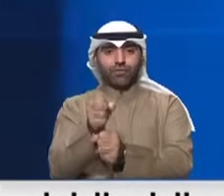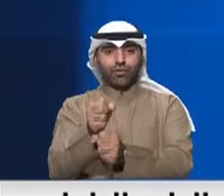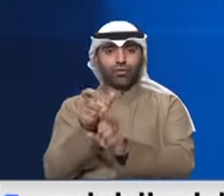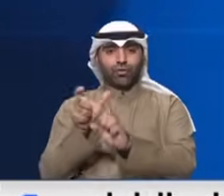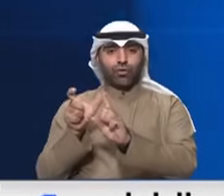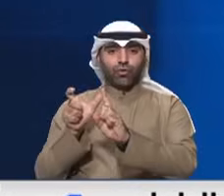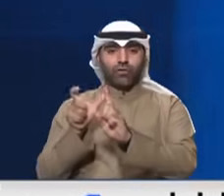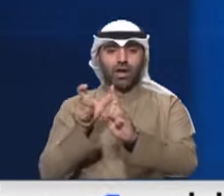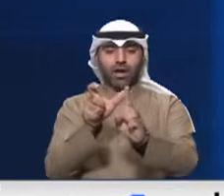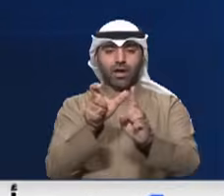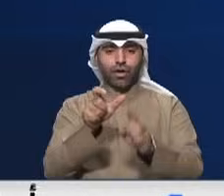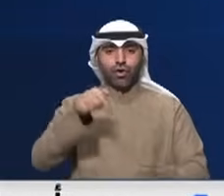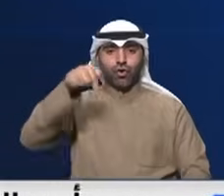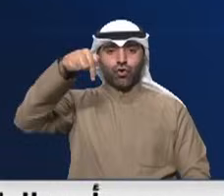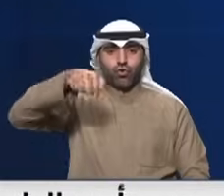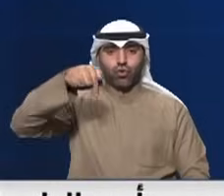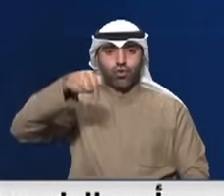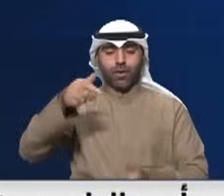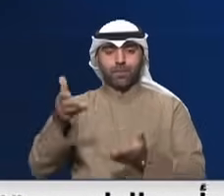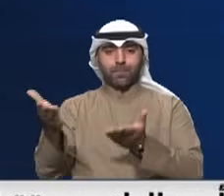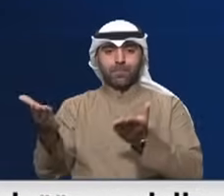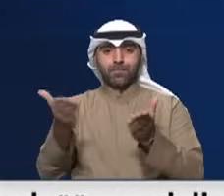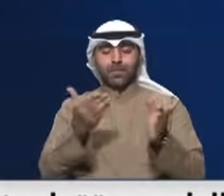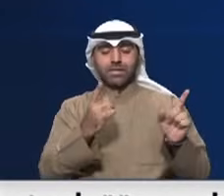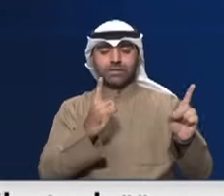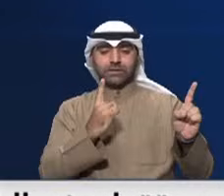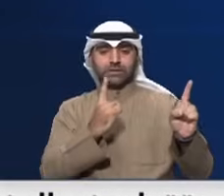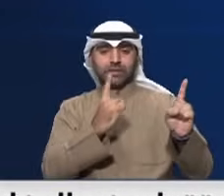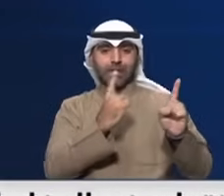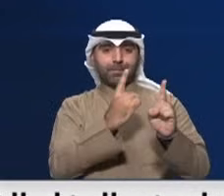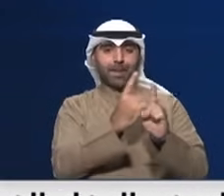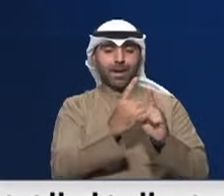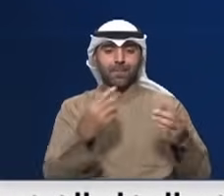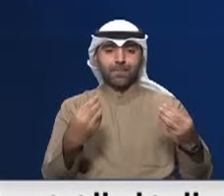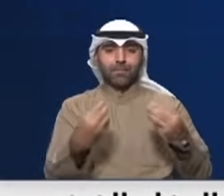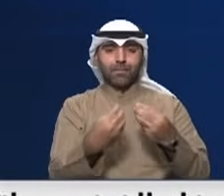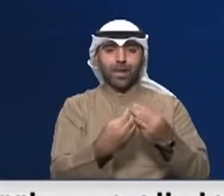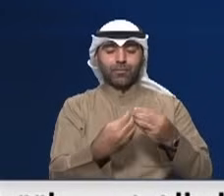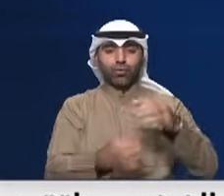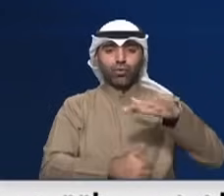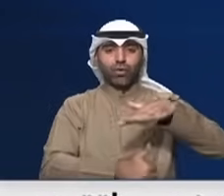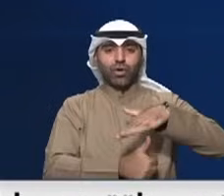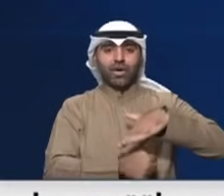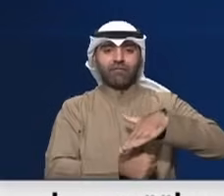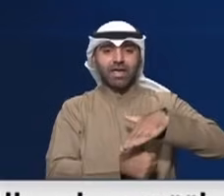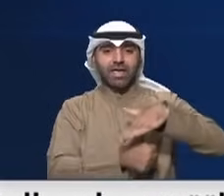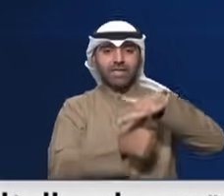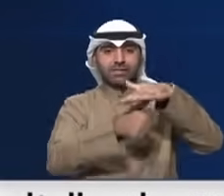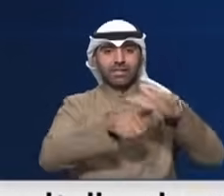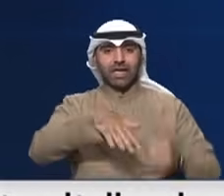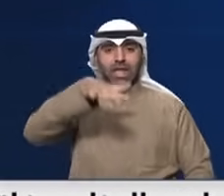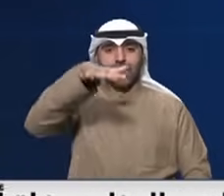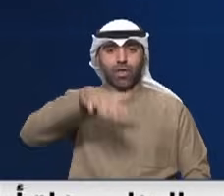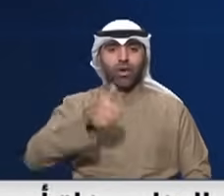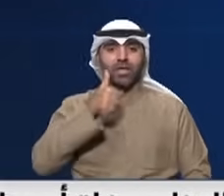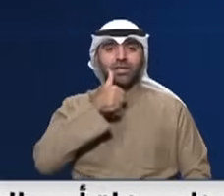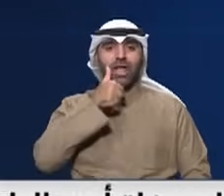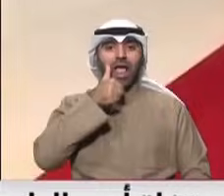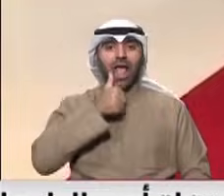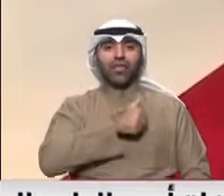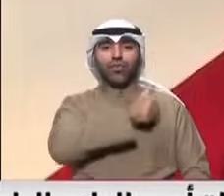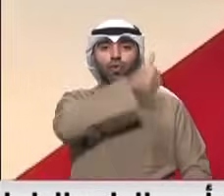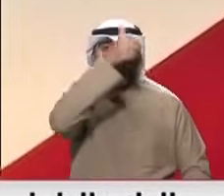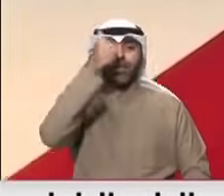مساء اليوم فخامه الرئيسه سهل ورق زودي رئيسه جمهوريه اثيوبيا الفيدراليه الديمقراطيه الصديقه